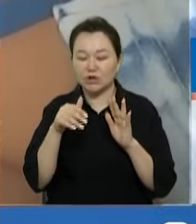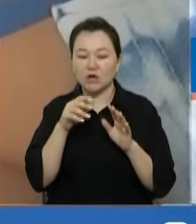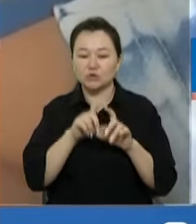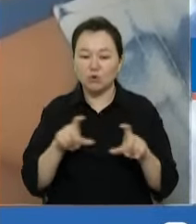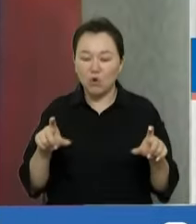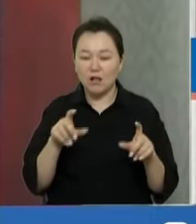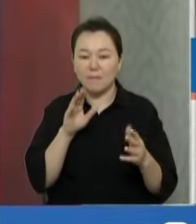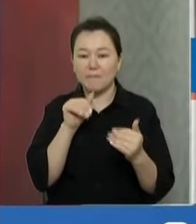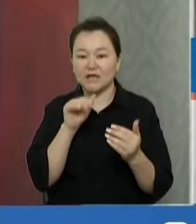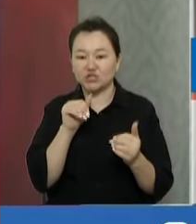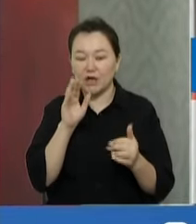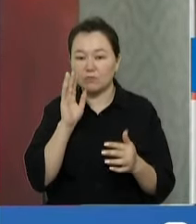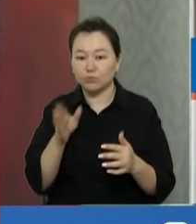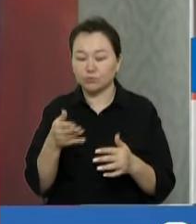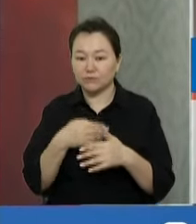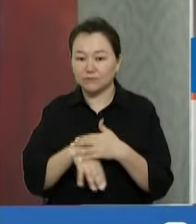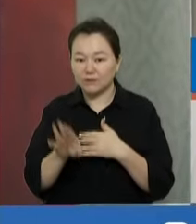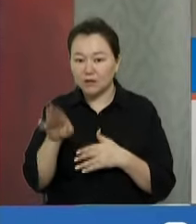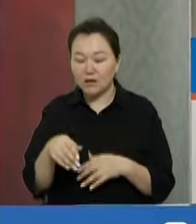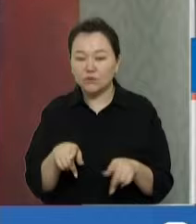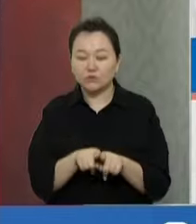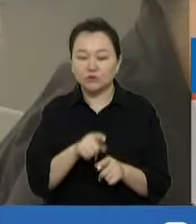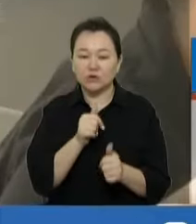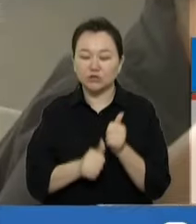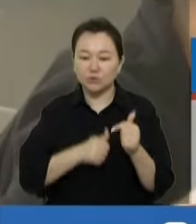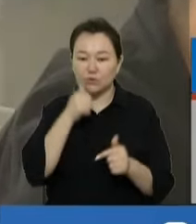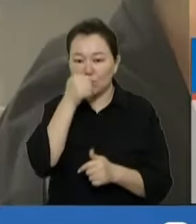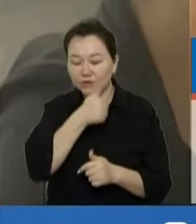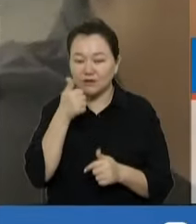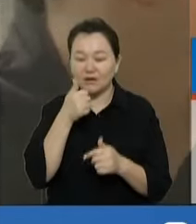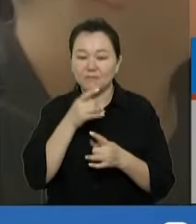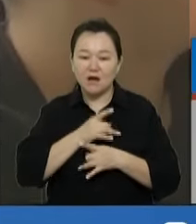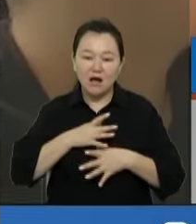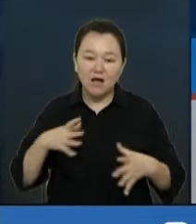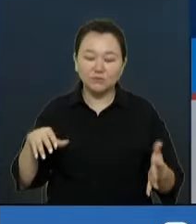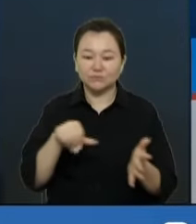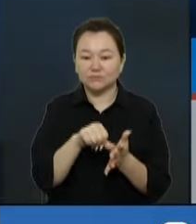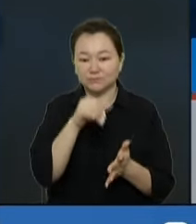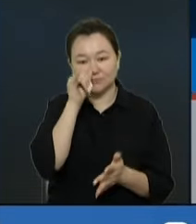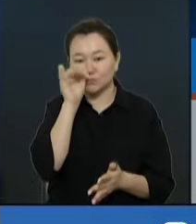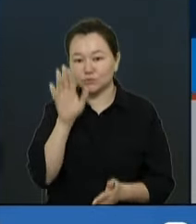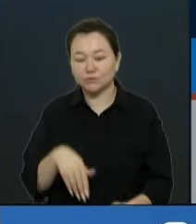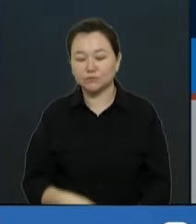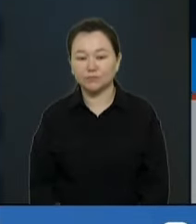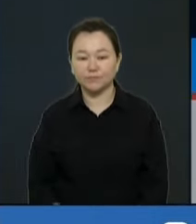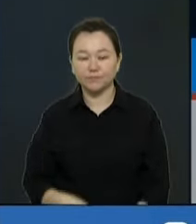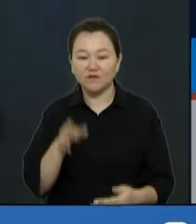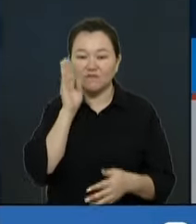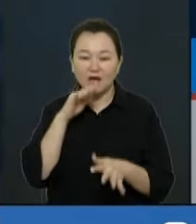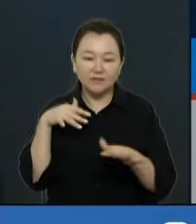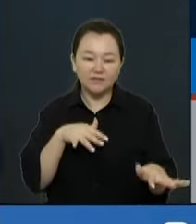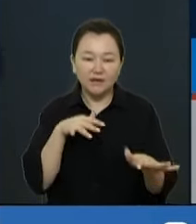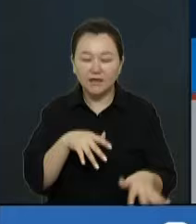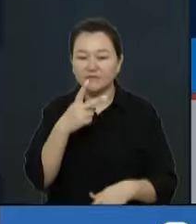мектептерімен қоштасады. Бірақ олар жылдағыдай дәстүрлі соңғы қоңырау салтанатына қатыса алмайды. Су тасқынына